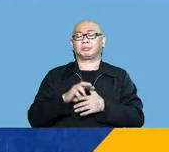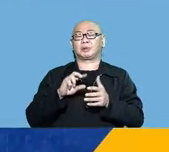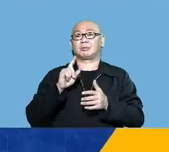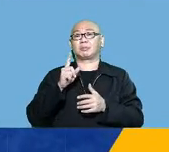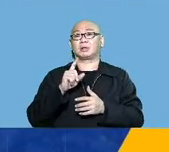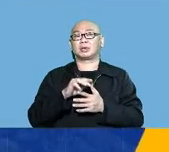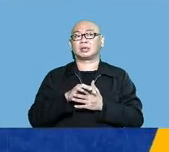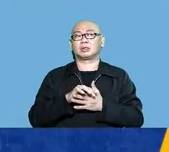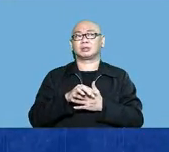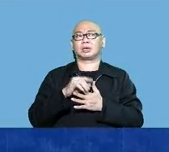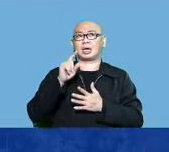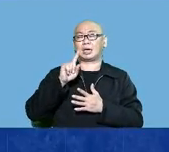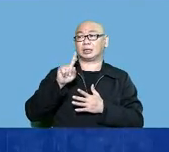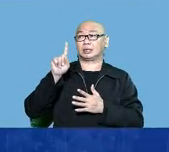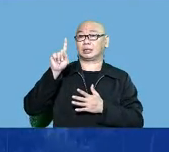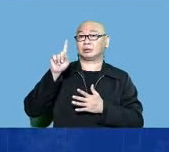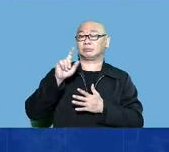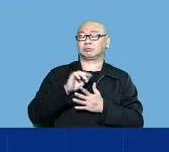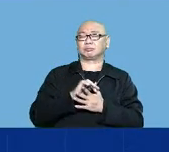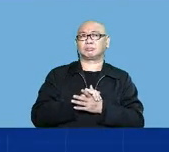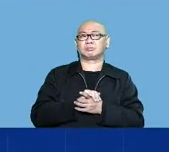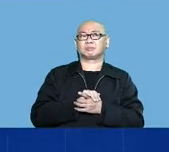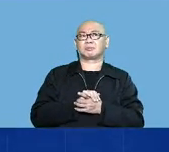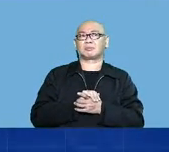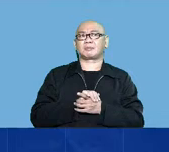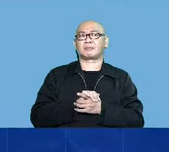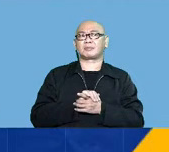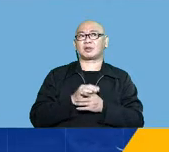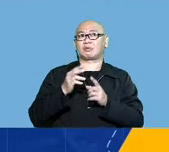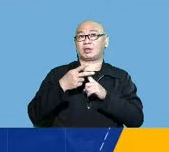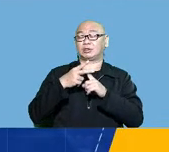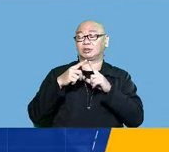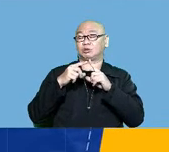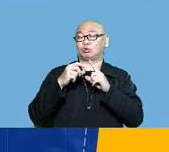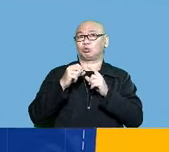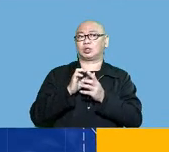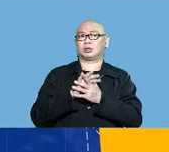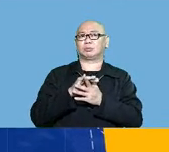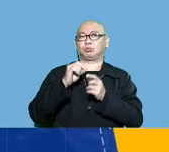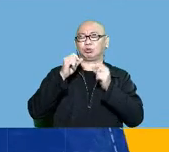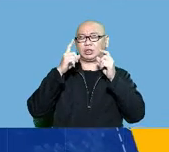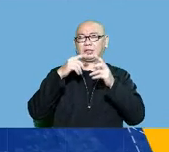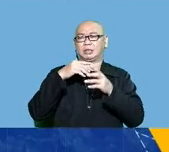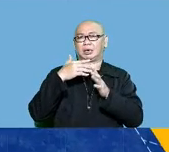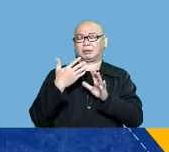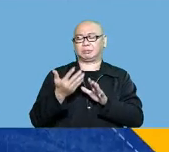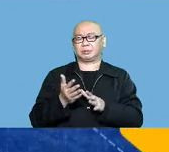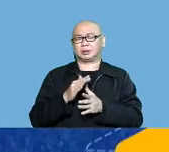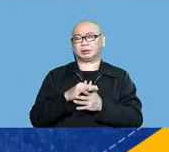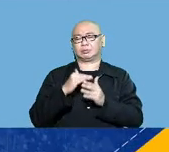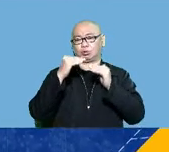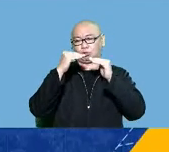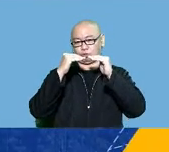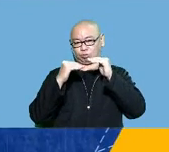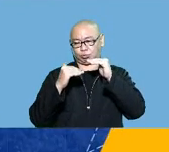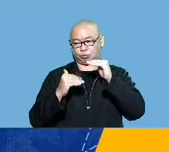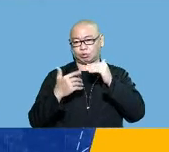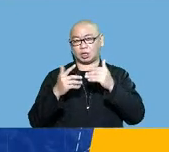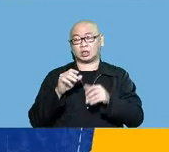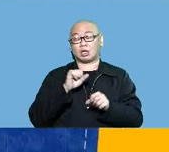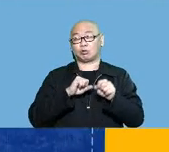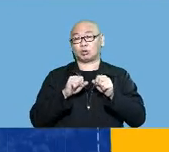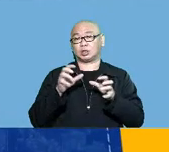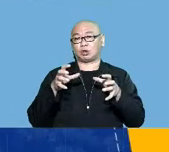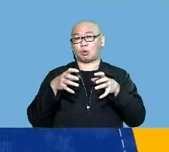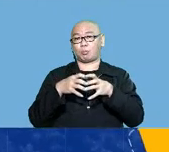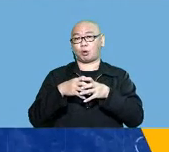Sebagaimana diuraikan di atas, screening kardiovaskuler prepartisipasi terbukti menurunkan angka kematian jantung mendadak karena telah diterapkan pada